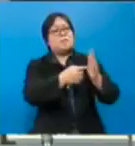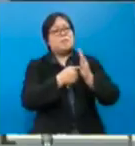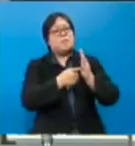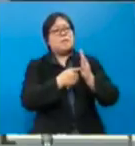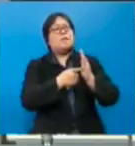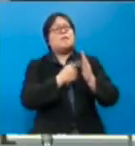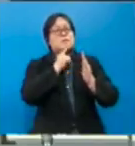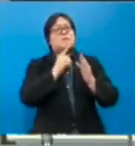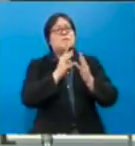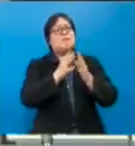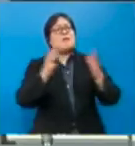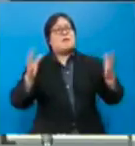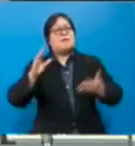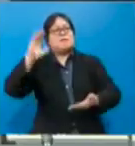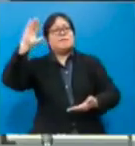kes-kes telah pun banyak